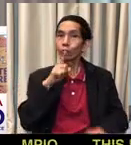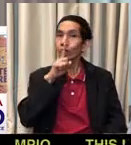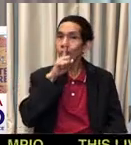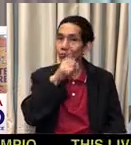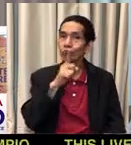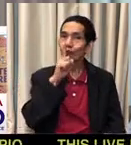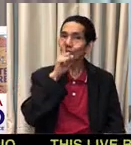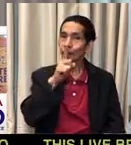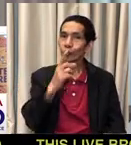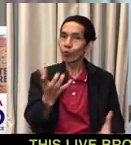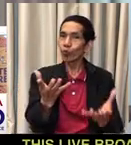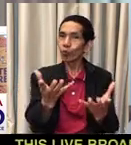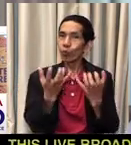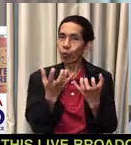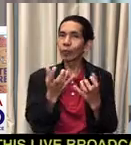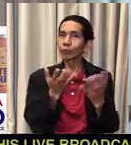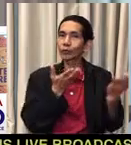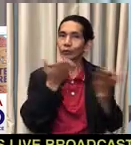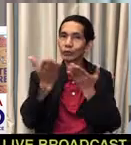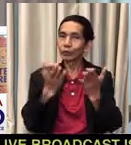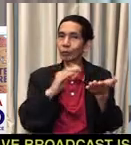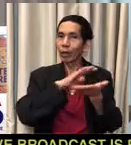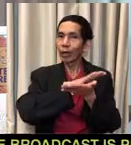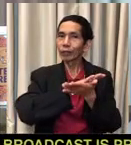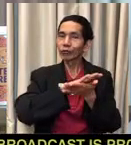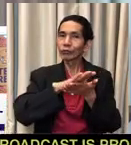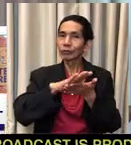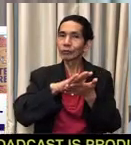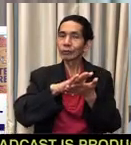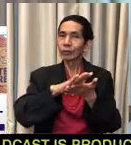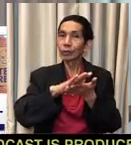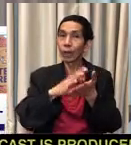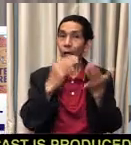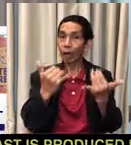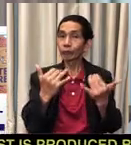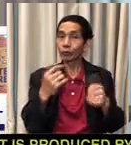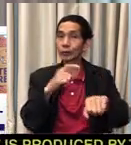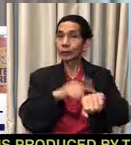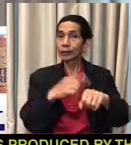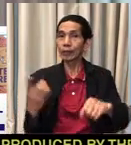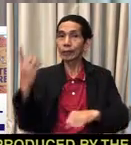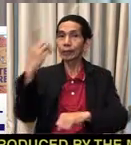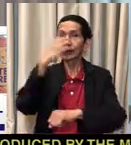talagang gustong maglingkod ng maayos. As of today,